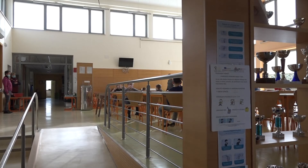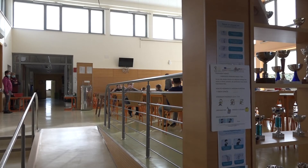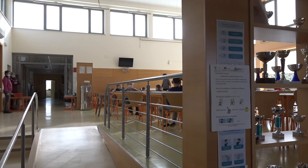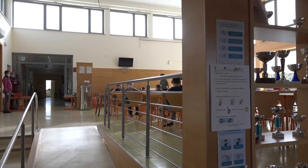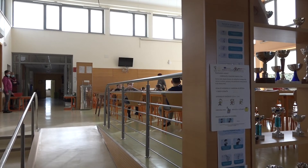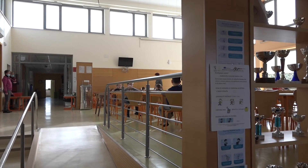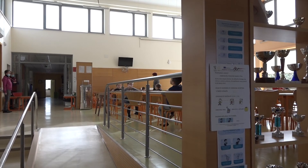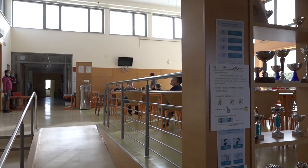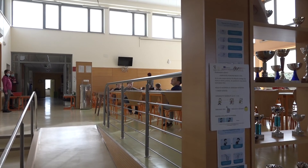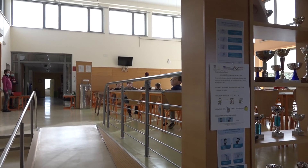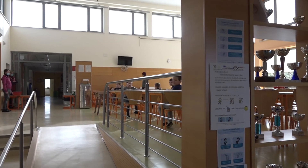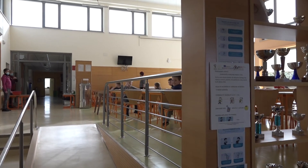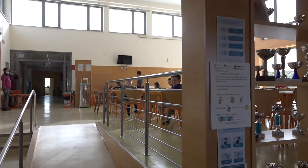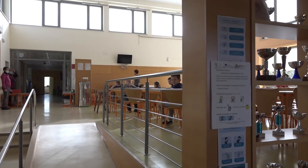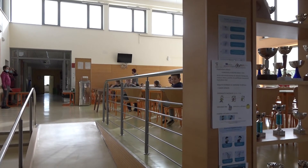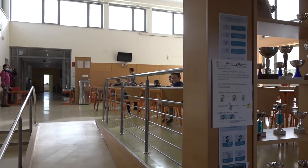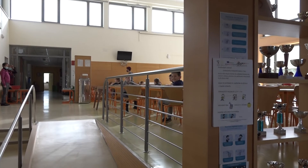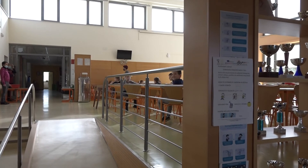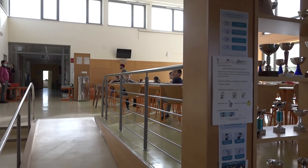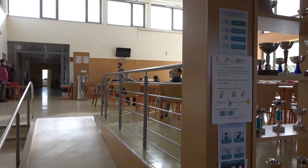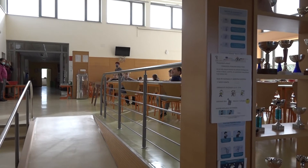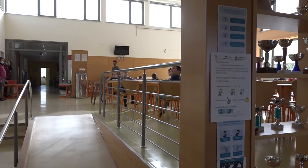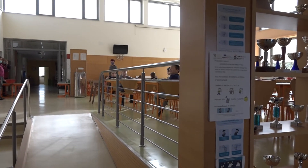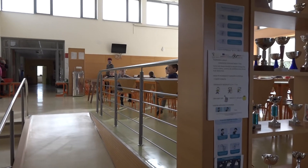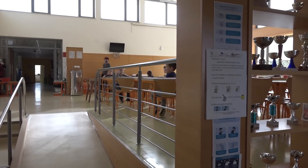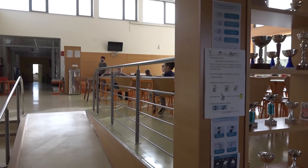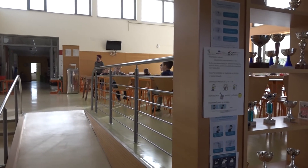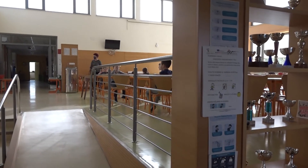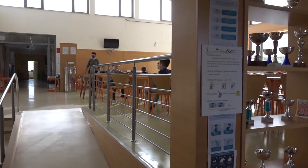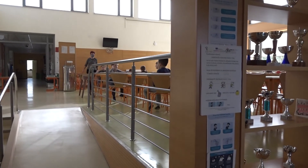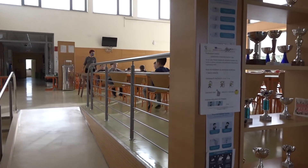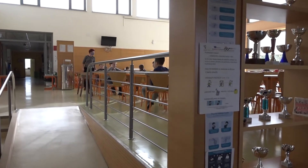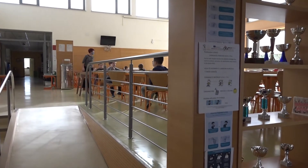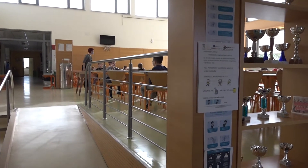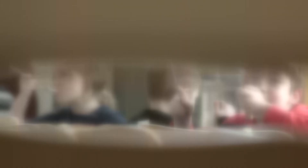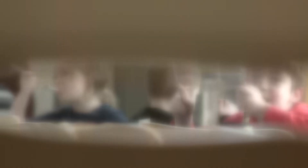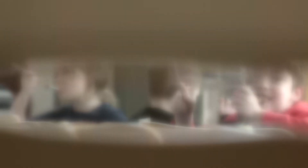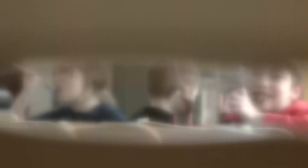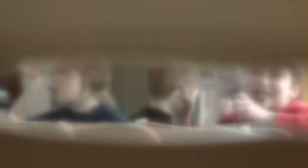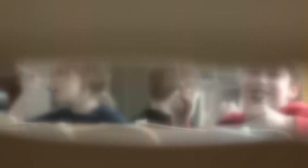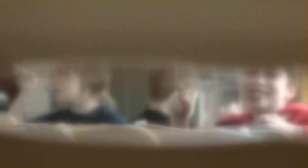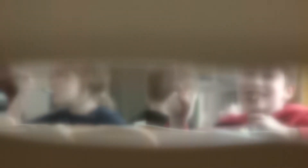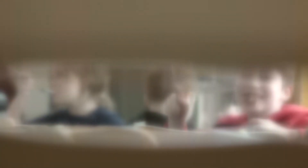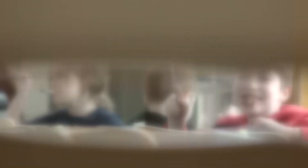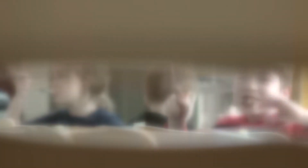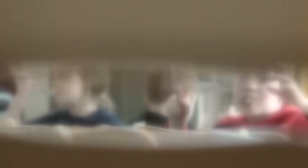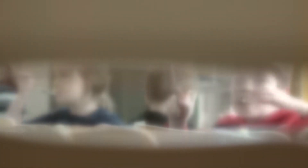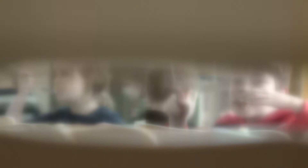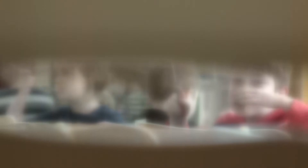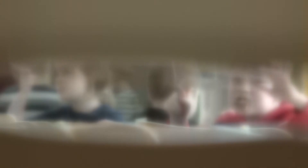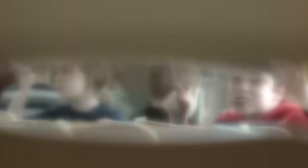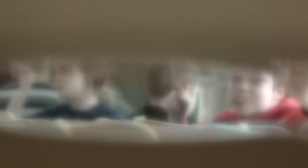namenilo še številnim projektom v Pomorju in sicer za vrtec Stogovci v občini Apače, rekonstrukcijo in prizidavo vrca Biltinci,